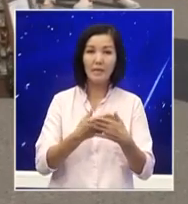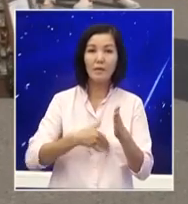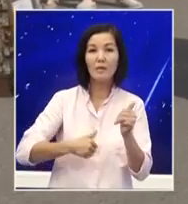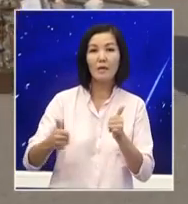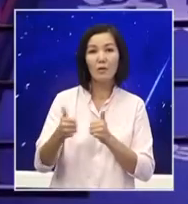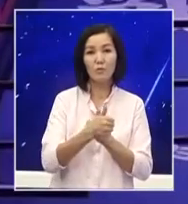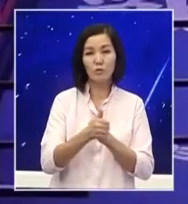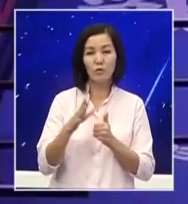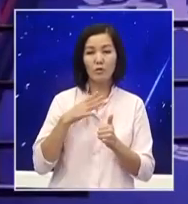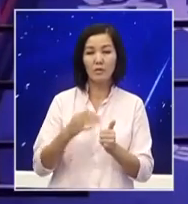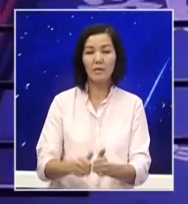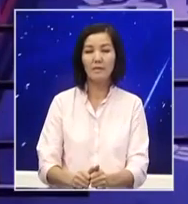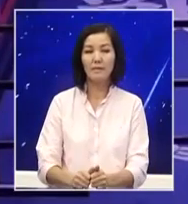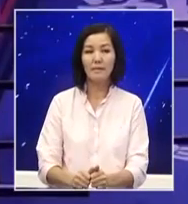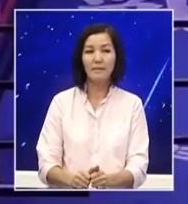шықты.